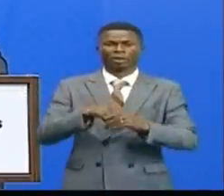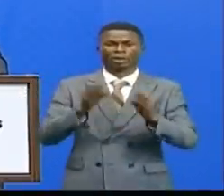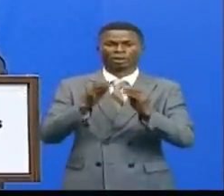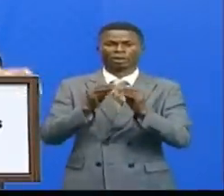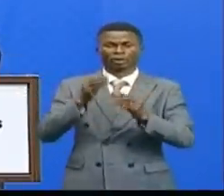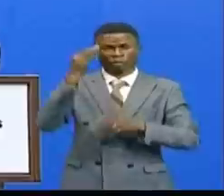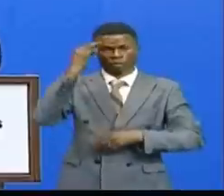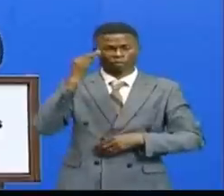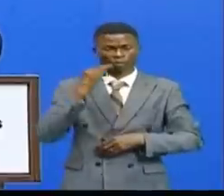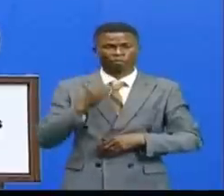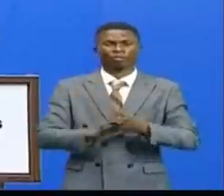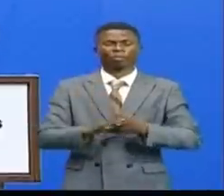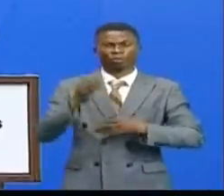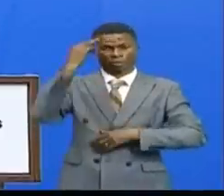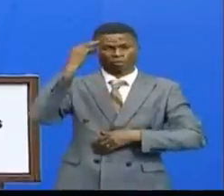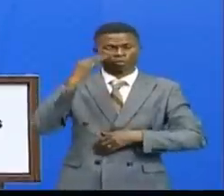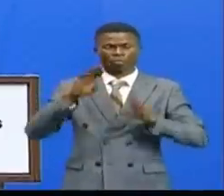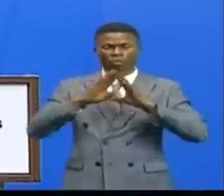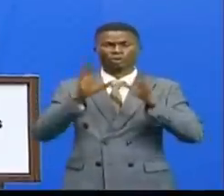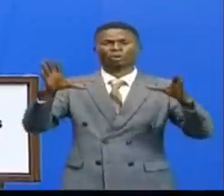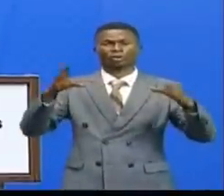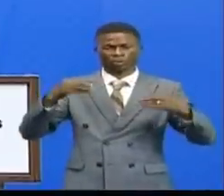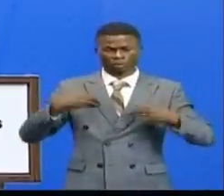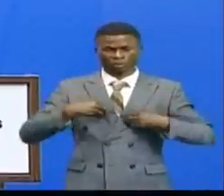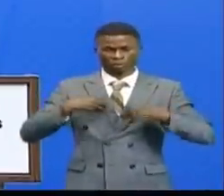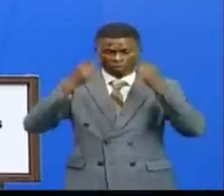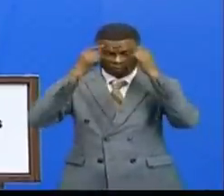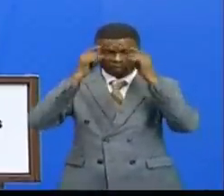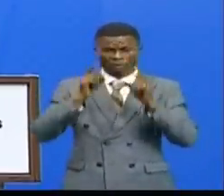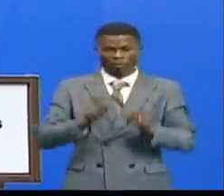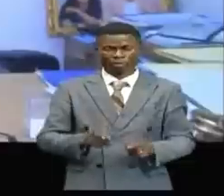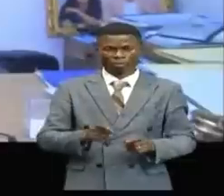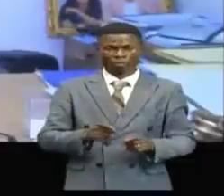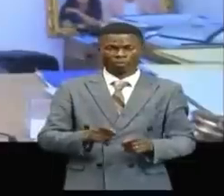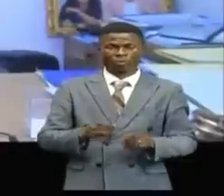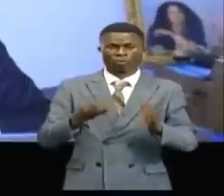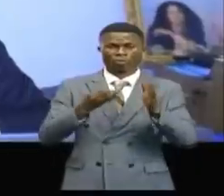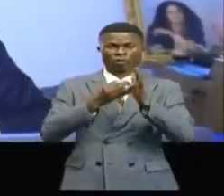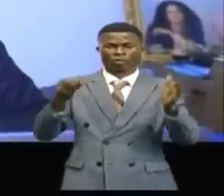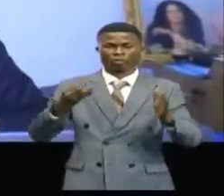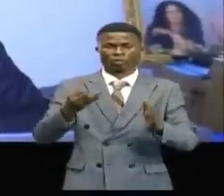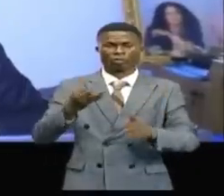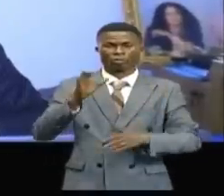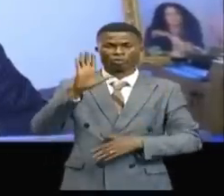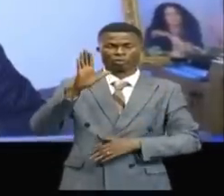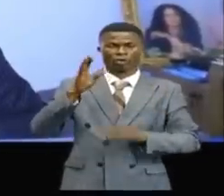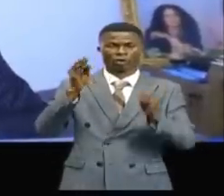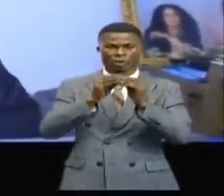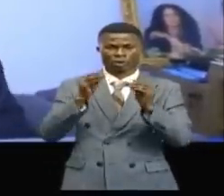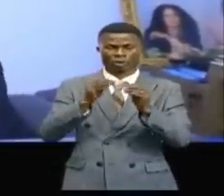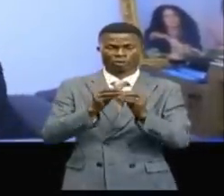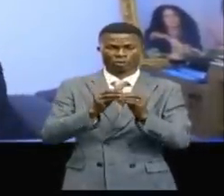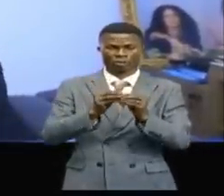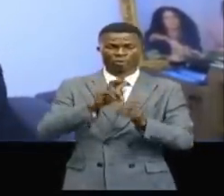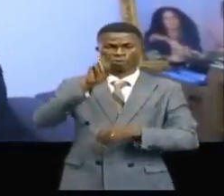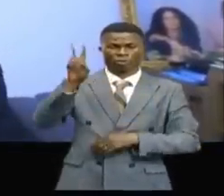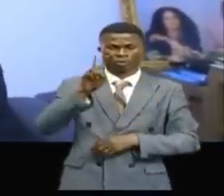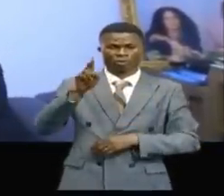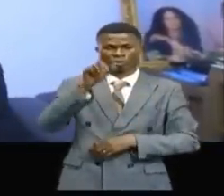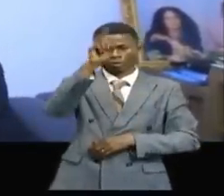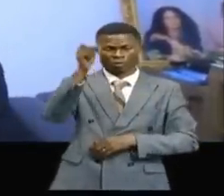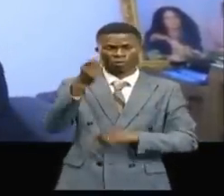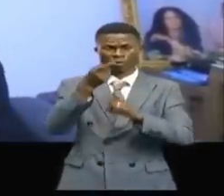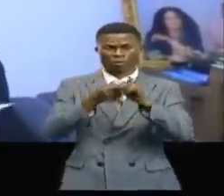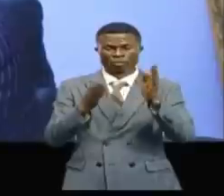ministres, le Conseil de ministres a adopté les relevés des décisions prises lors de sa 75e réunion tenue le vendredi